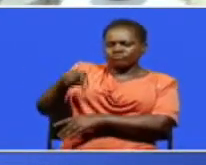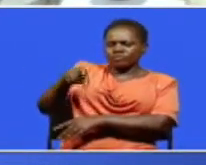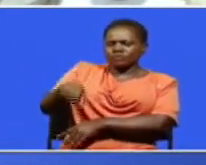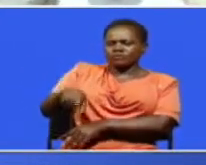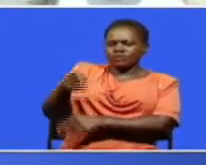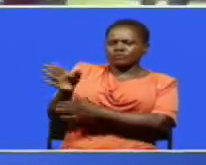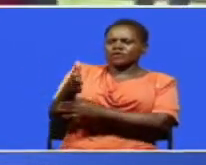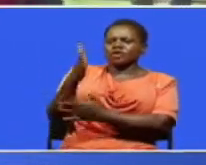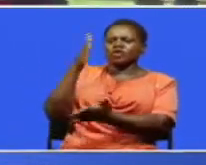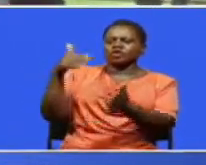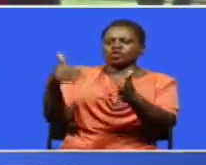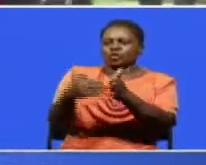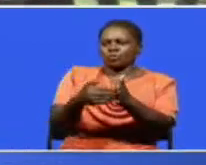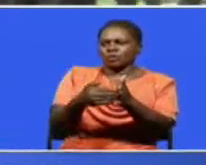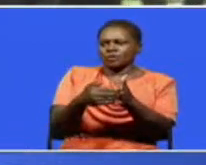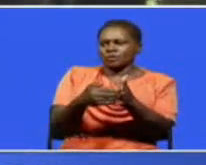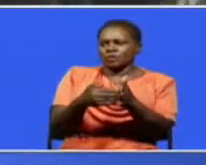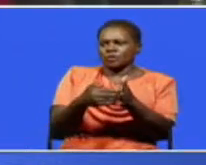zilitatizwa.